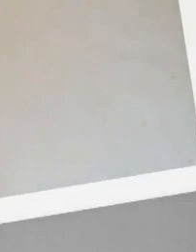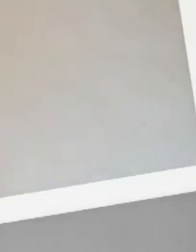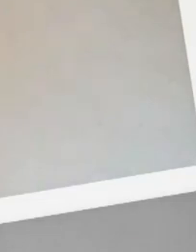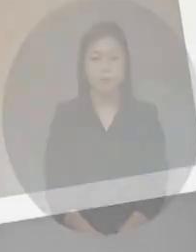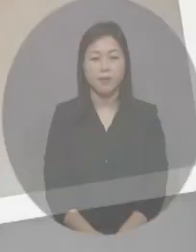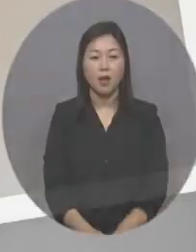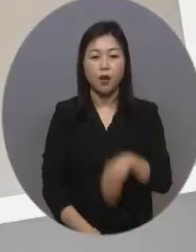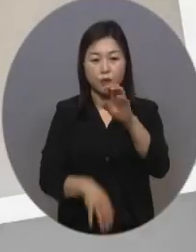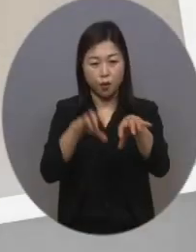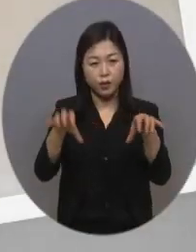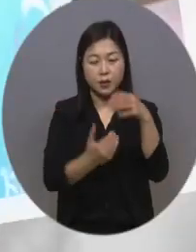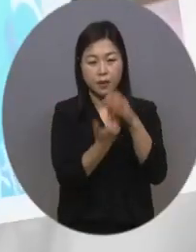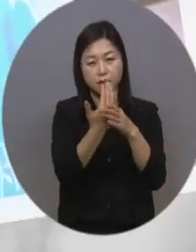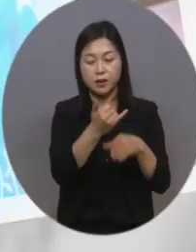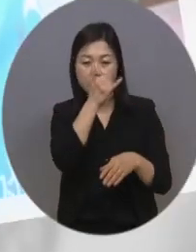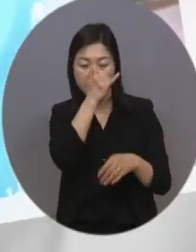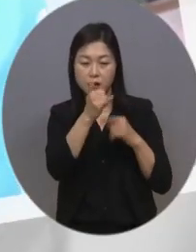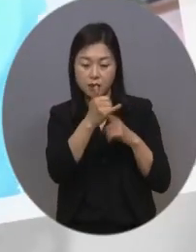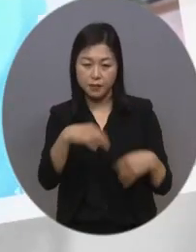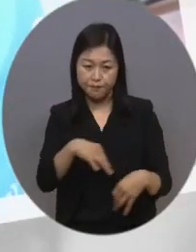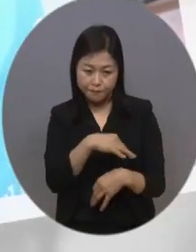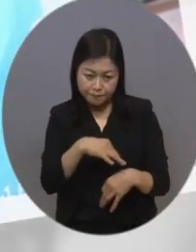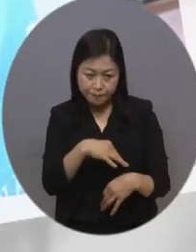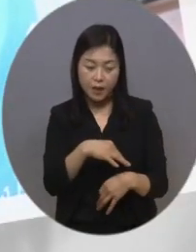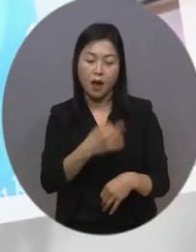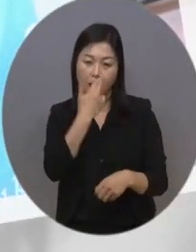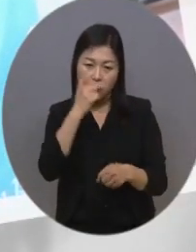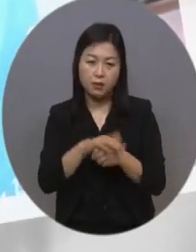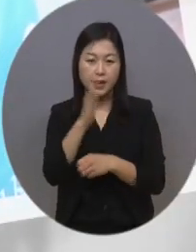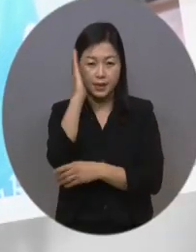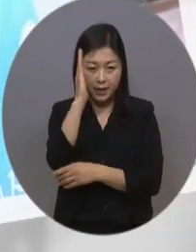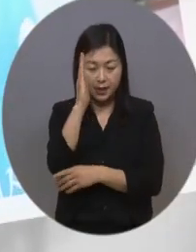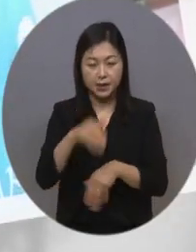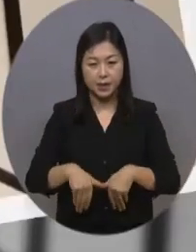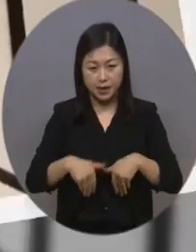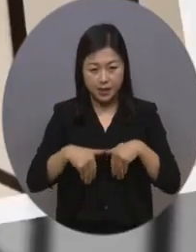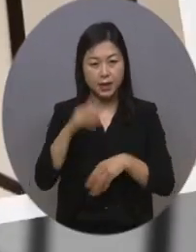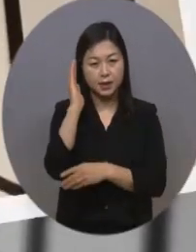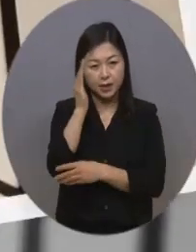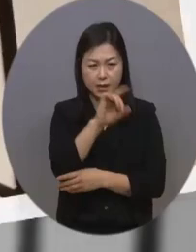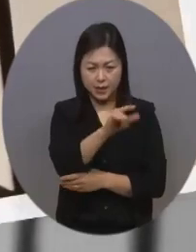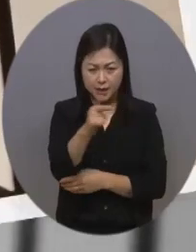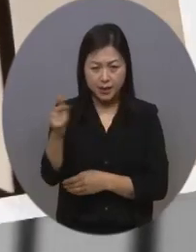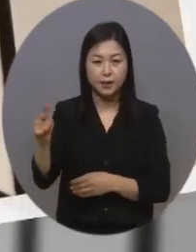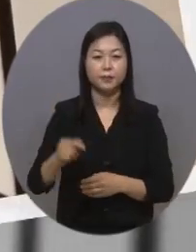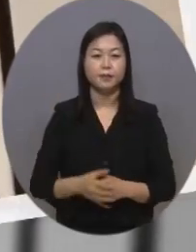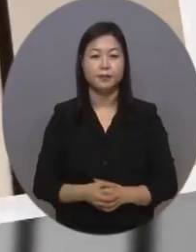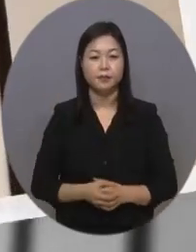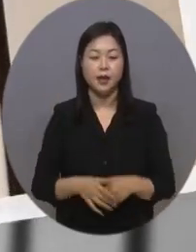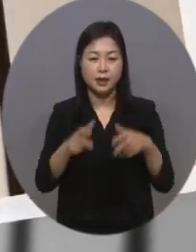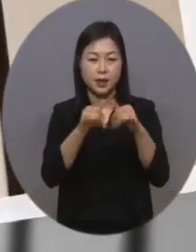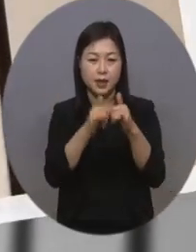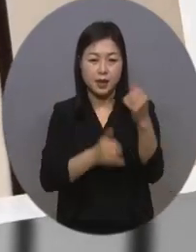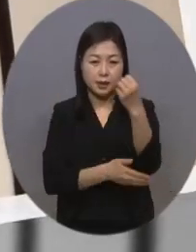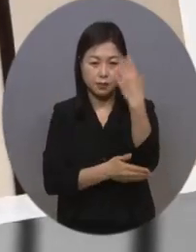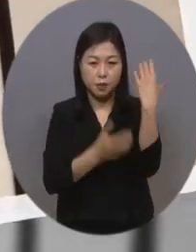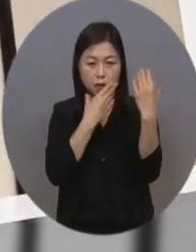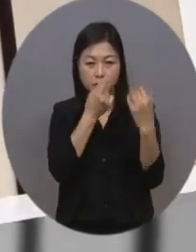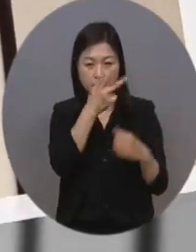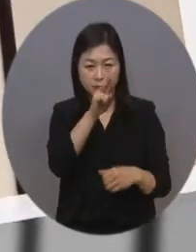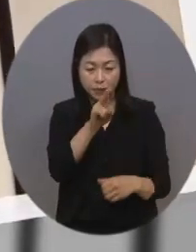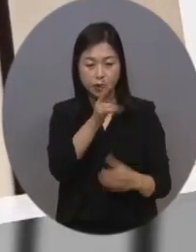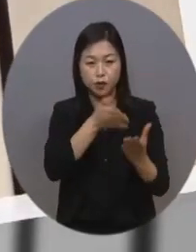우리 주변에서 일어나는 불공정한 사례부터 억울한 사연, 따뜻한 미담까지 장애인신문과